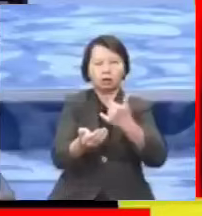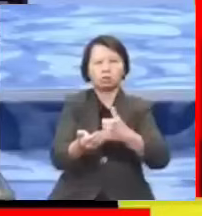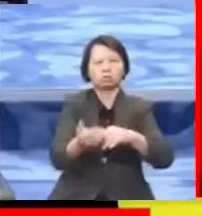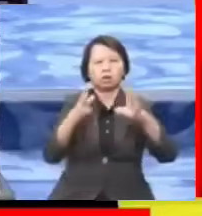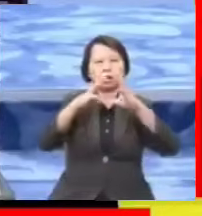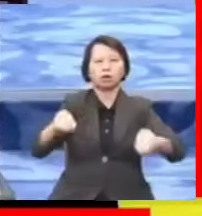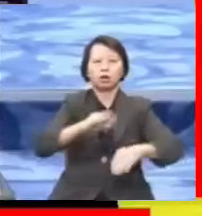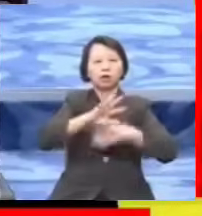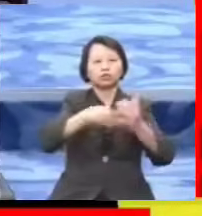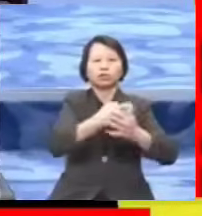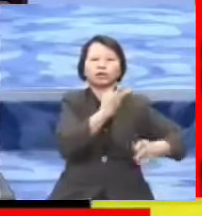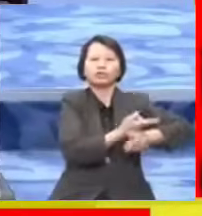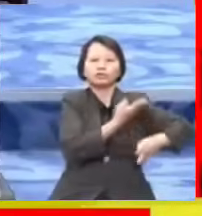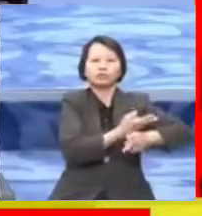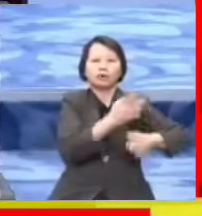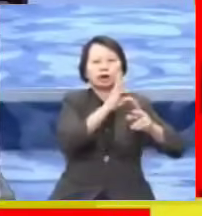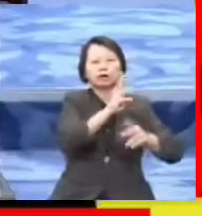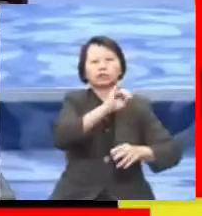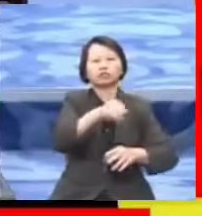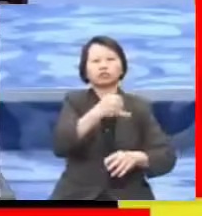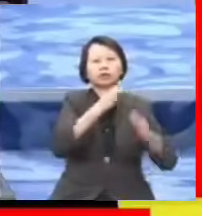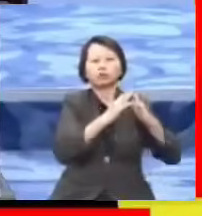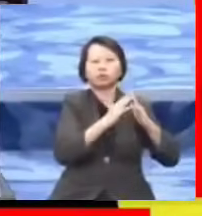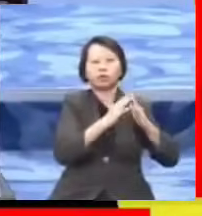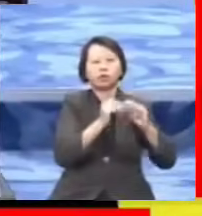memadamkan semua yang simpan 5-6 juta kat rumah